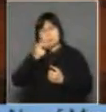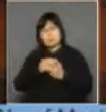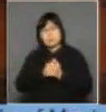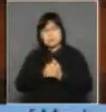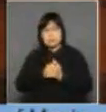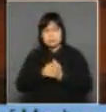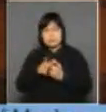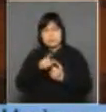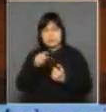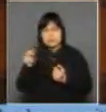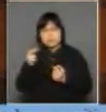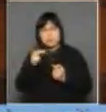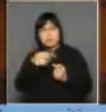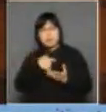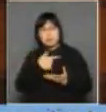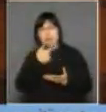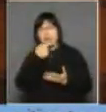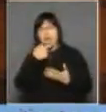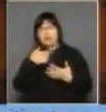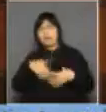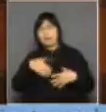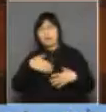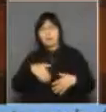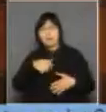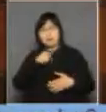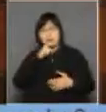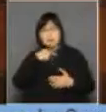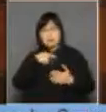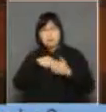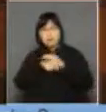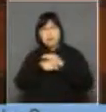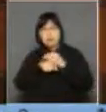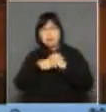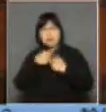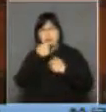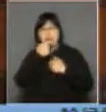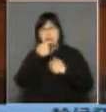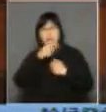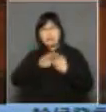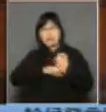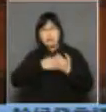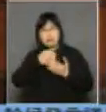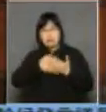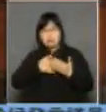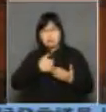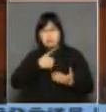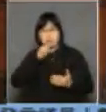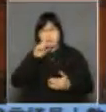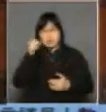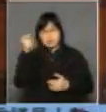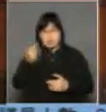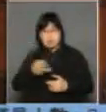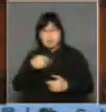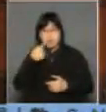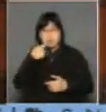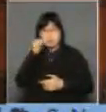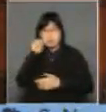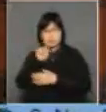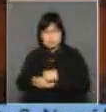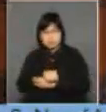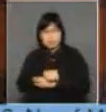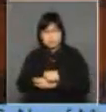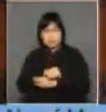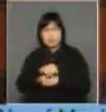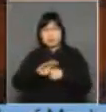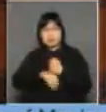俾人覺得係貽笑大方做嘢。亦都因為昨日法律顧問再三強調，這個口頭承諾 是没有法